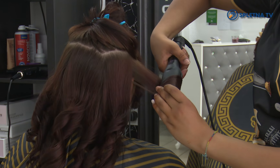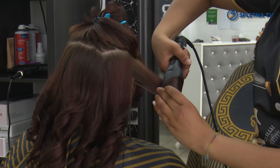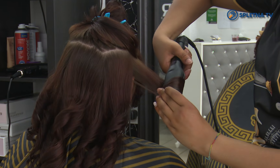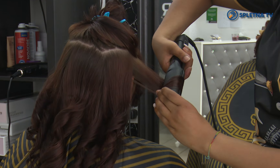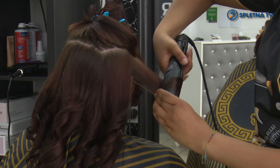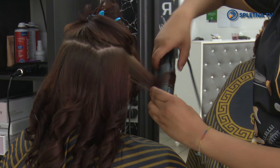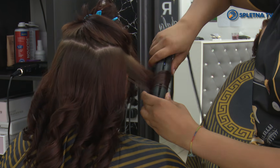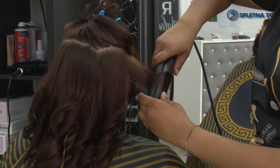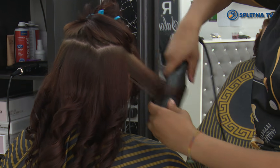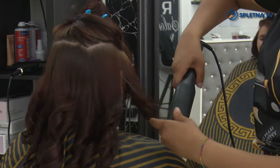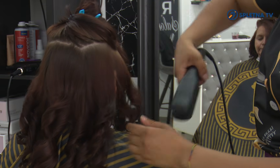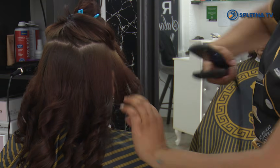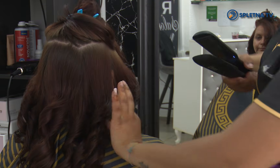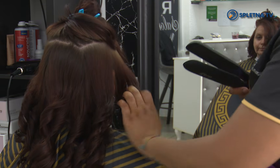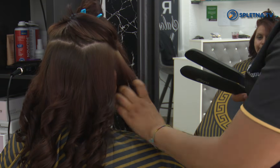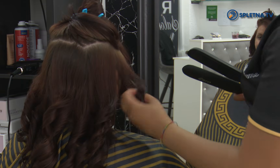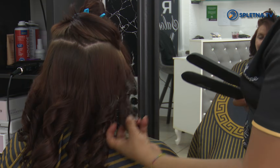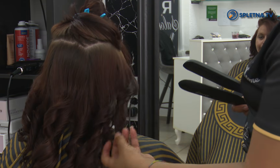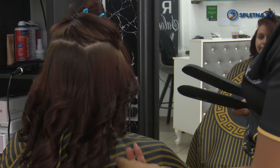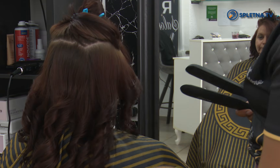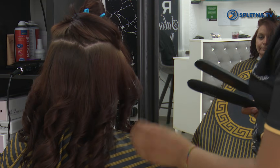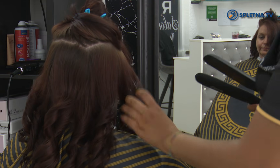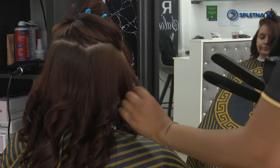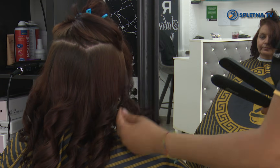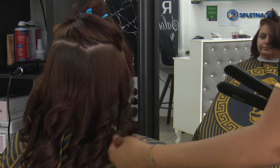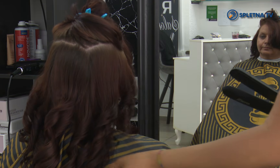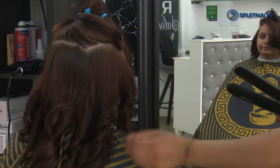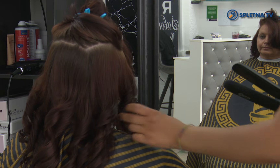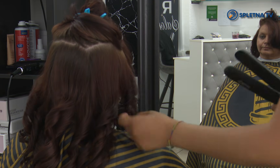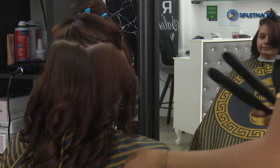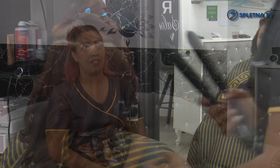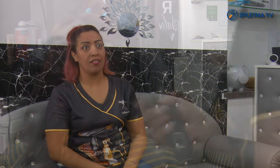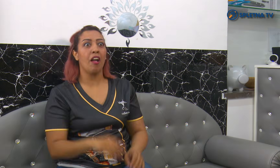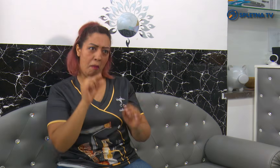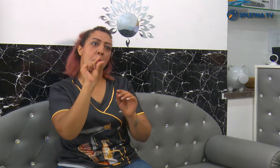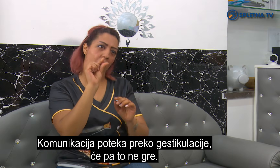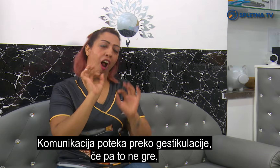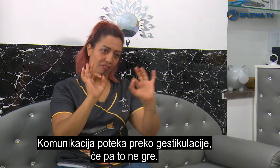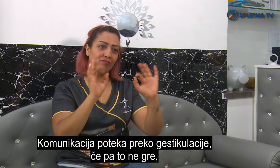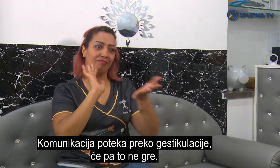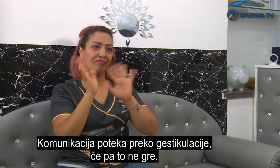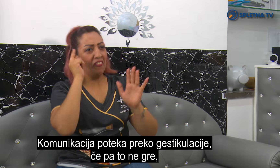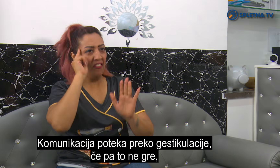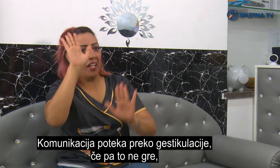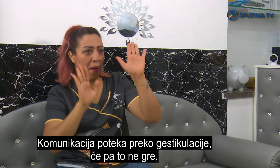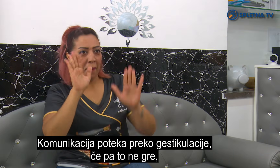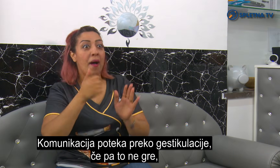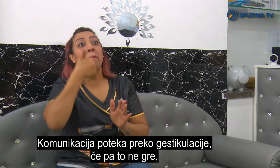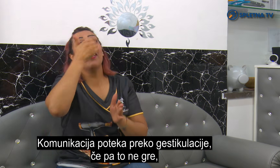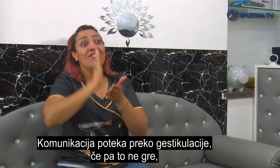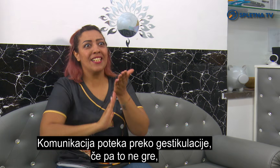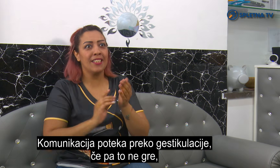Vse sem naredila popolno, stranka pa je bila zadovoljna. In sem vesela. Komunikacija poteka